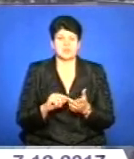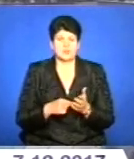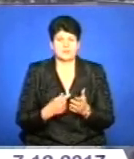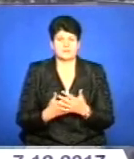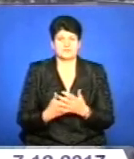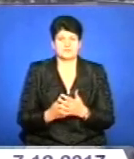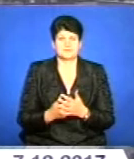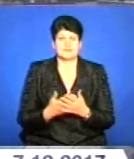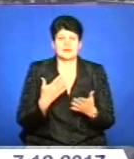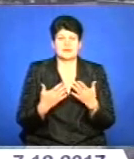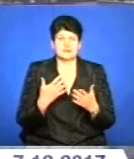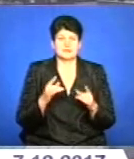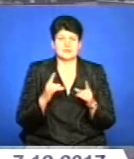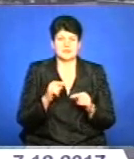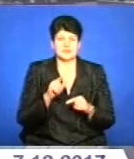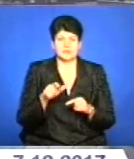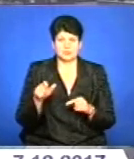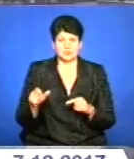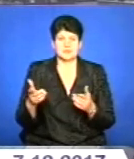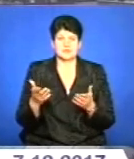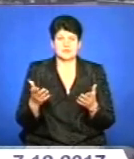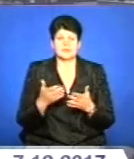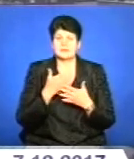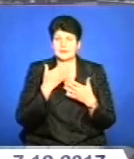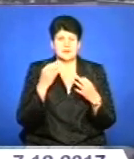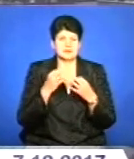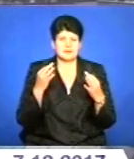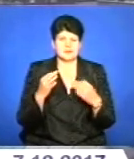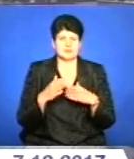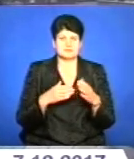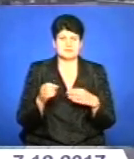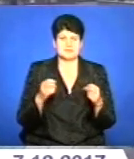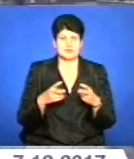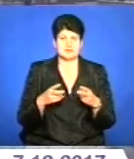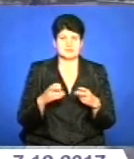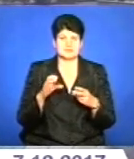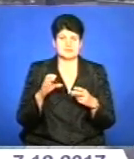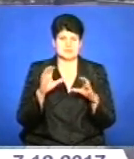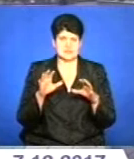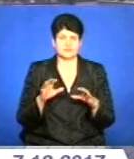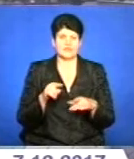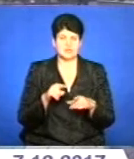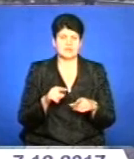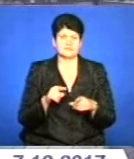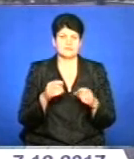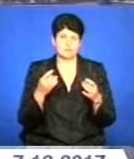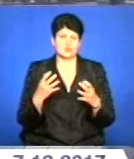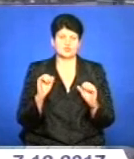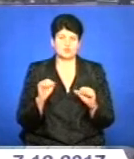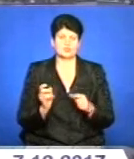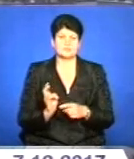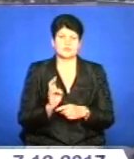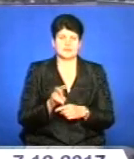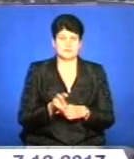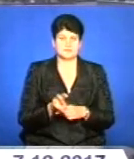якась. Але навіть ті люди, які не мають ніякого спеціального статусу соціального, вони просто можуть до нас